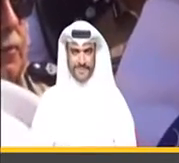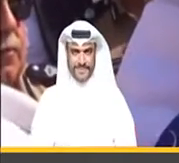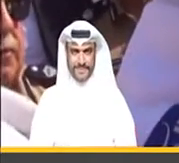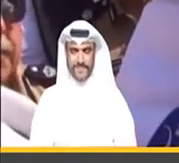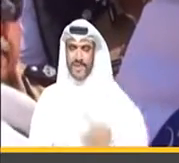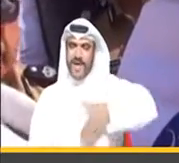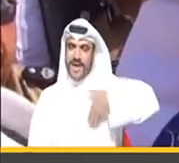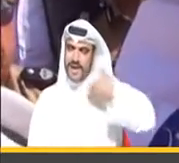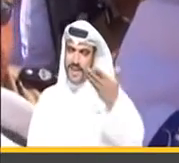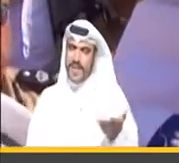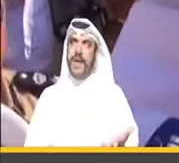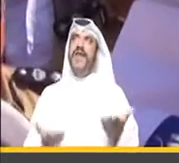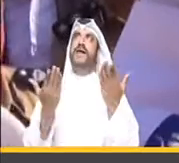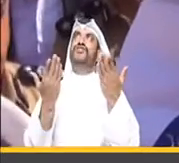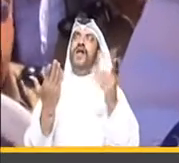فنرجو من